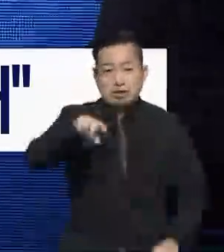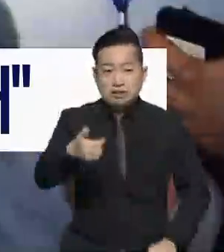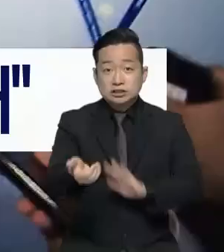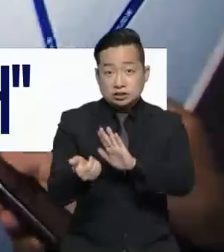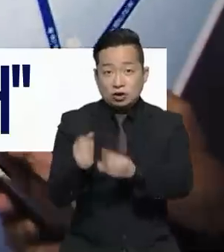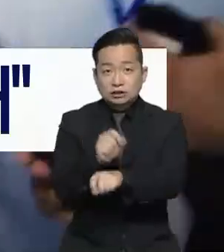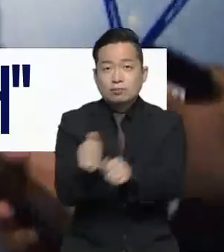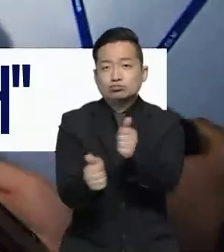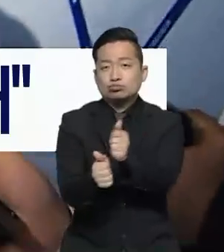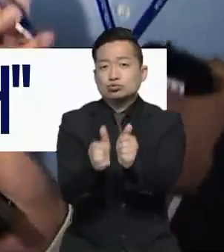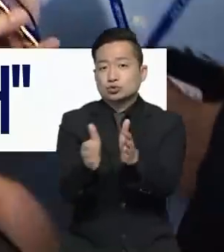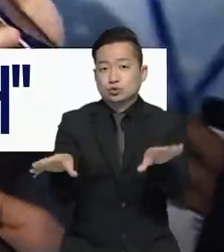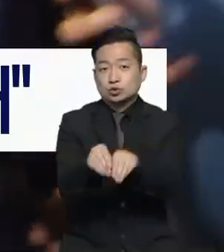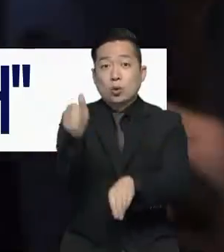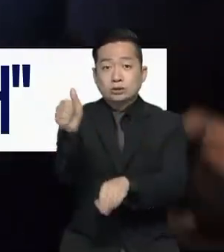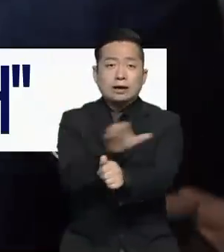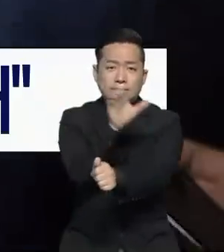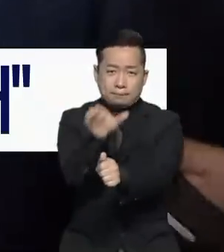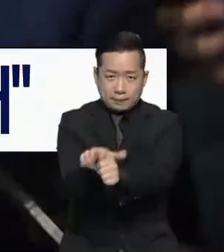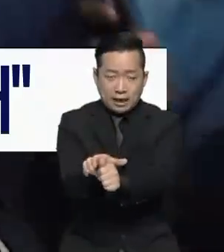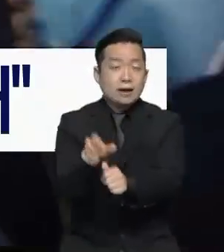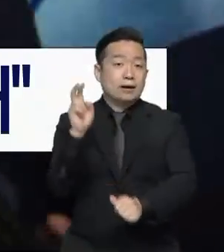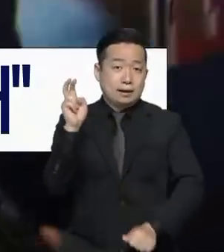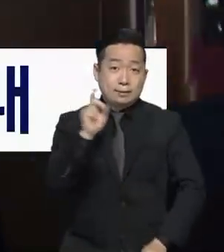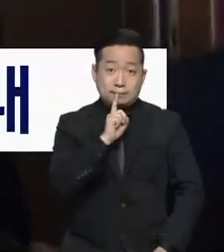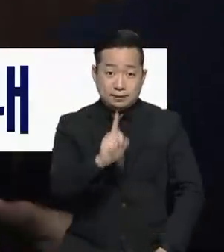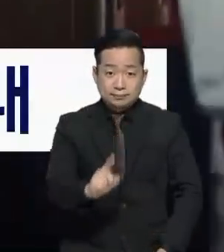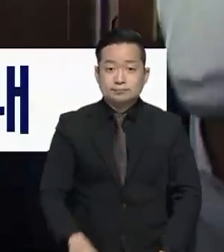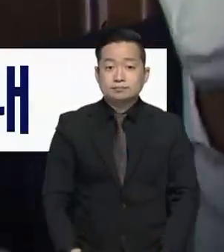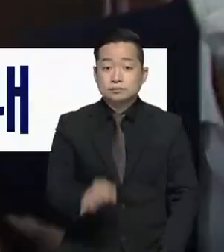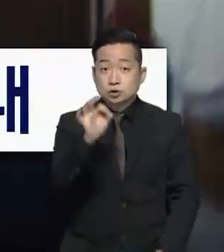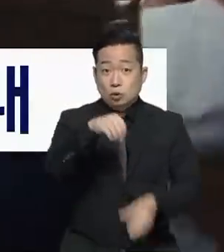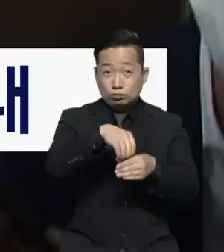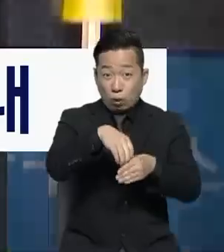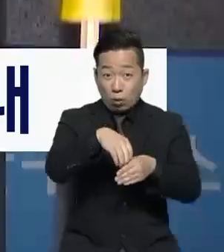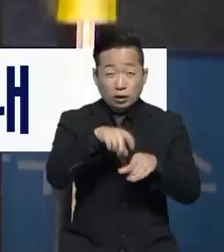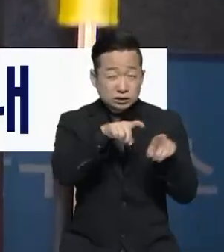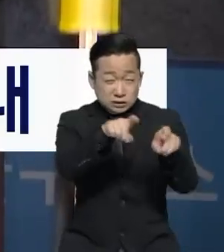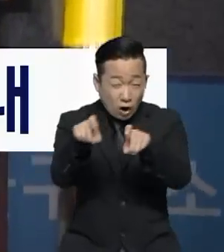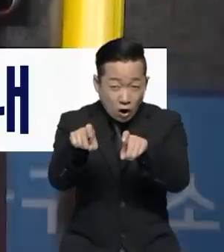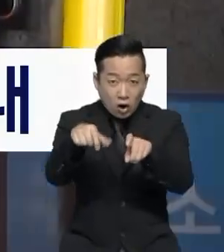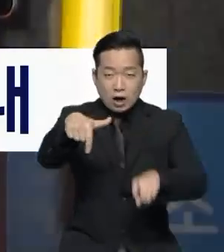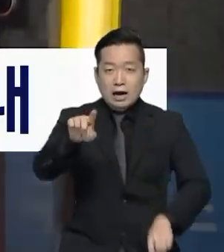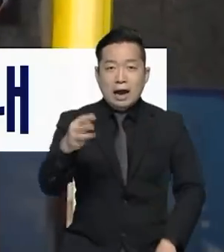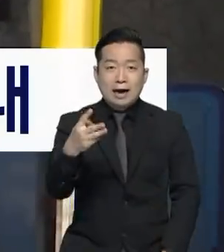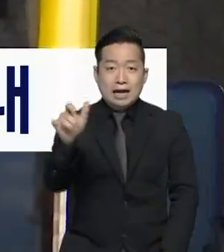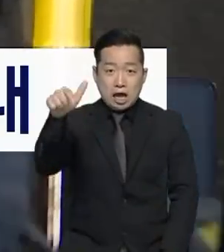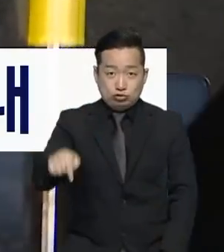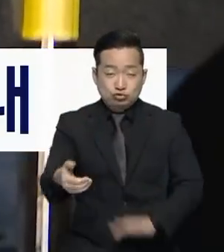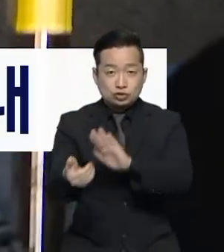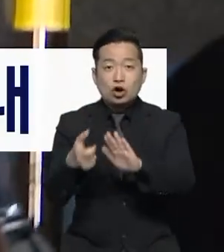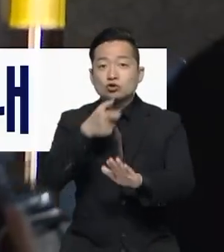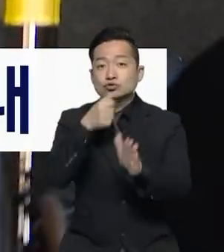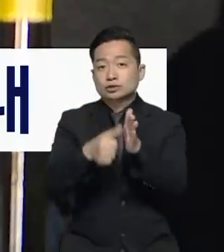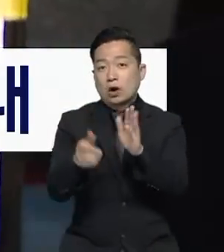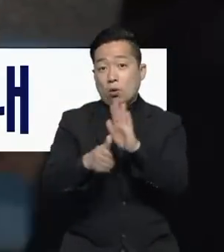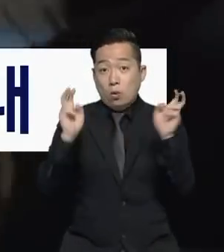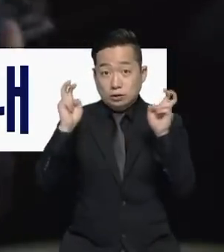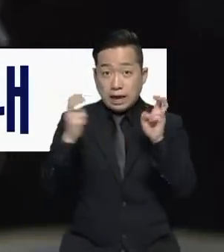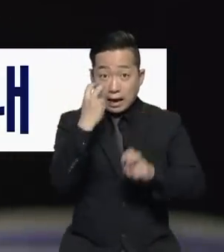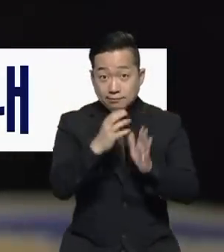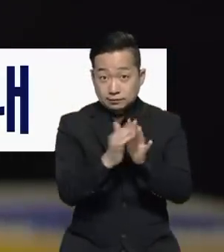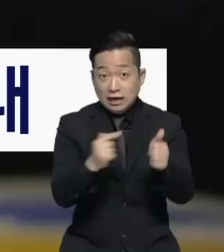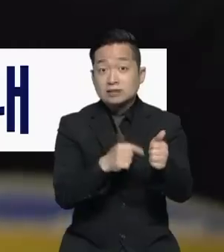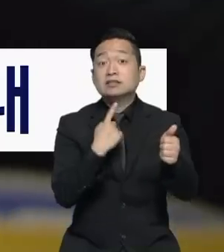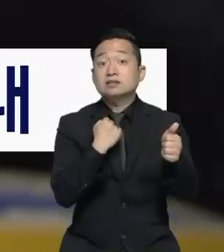사무부총장을 임명한 것이란 취지라고 전했습니다 돈봉투역에 또 다른 핵심인물 강내구전 수자원공사 감사의